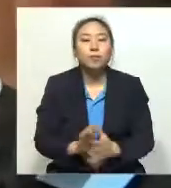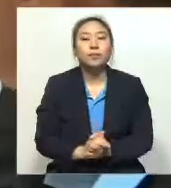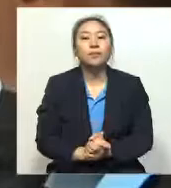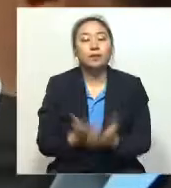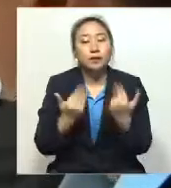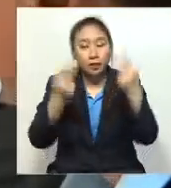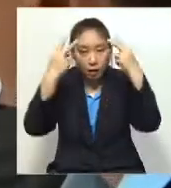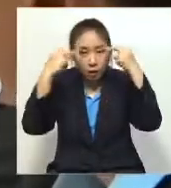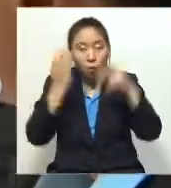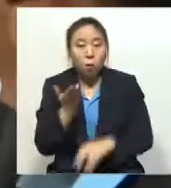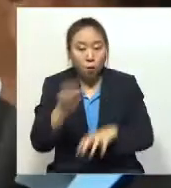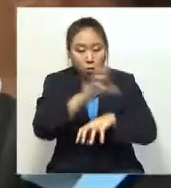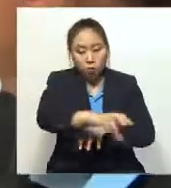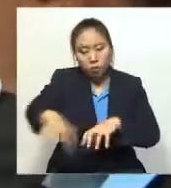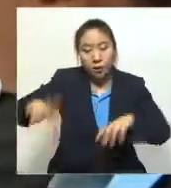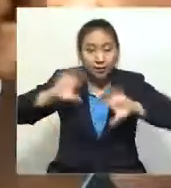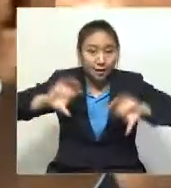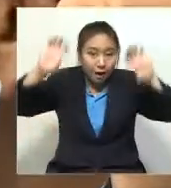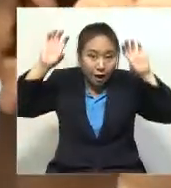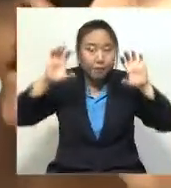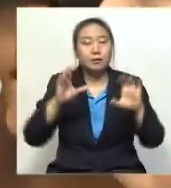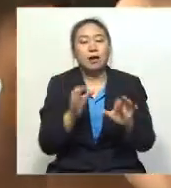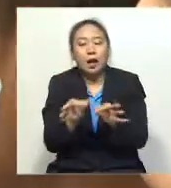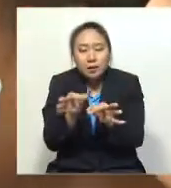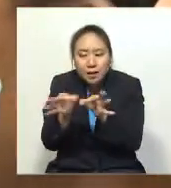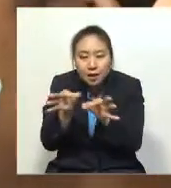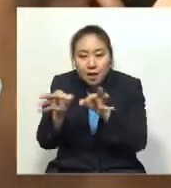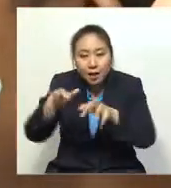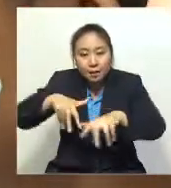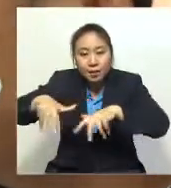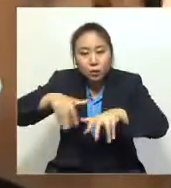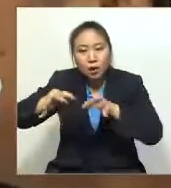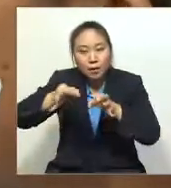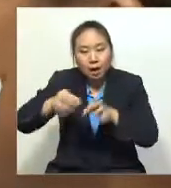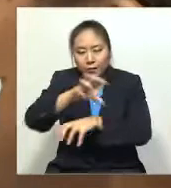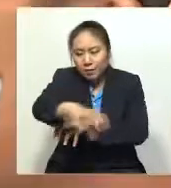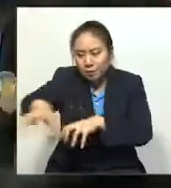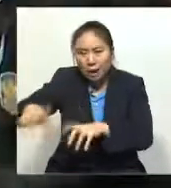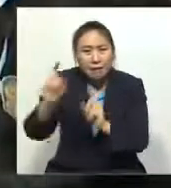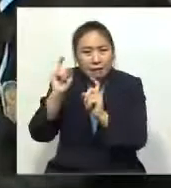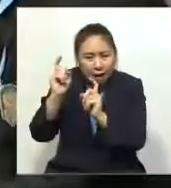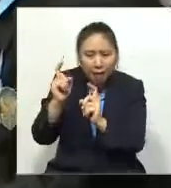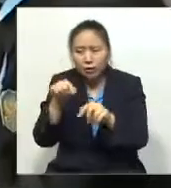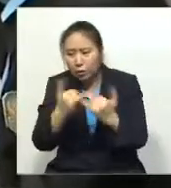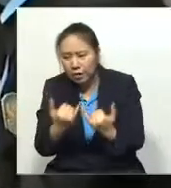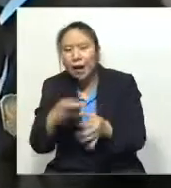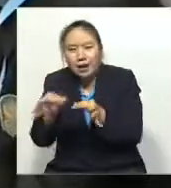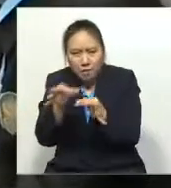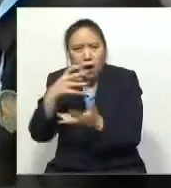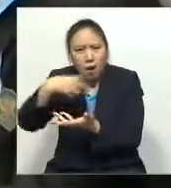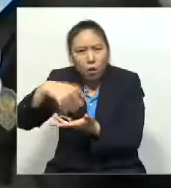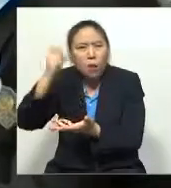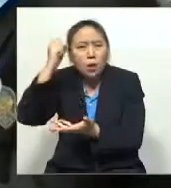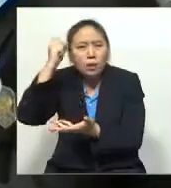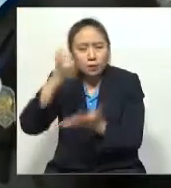ก็ขอให้ส่วนราชการหน่วยงานในท้องถิ่นทำความเข้าใจกับประชาชนในพื้นที่เสี่ยงถึงสถานการณ์น้ำพร้อมแจ้งเตือน